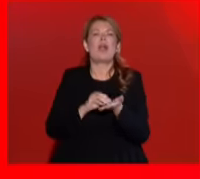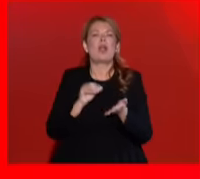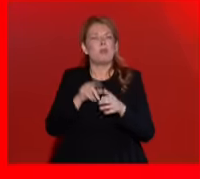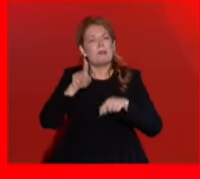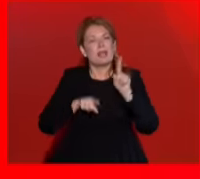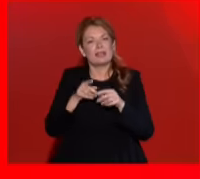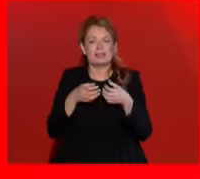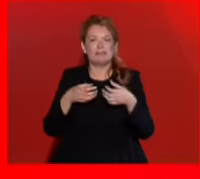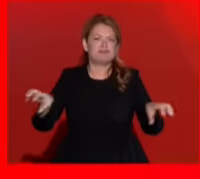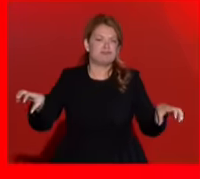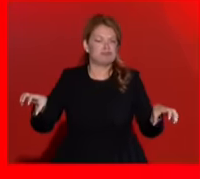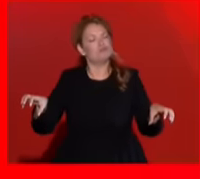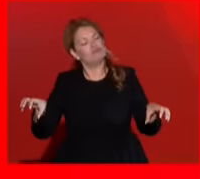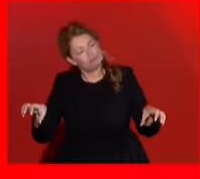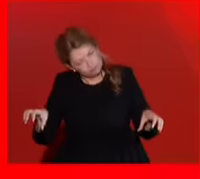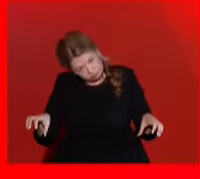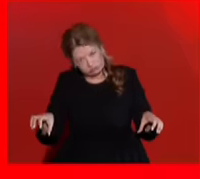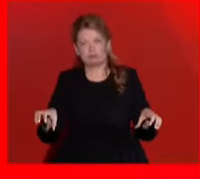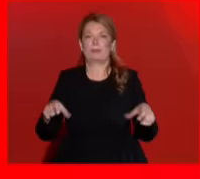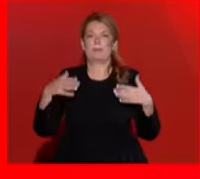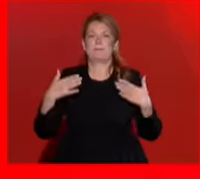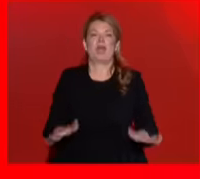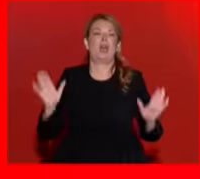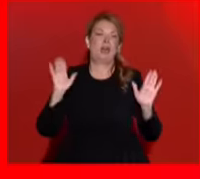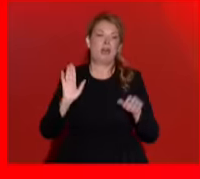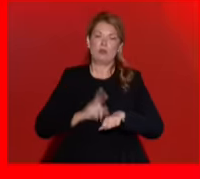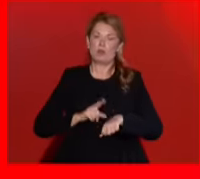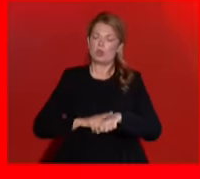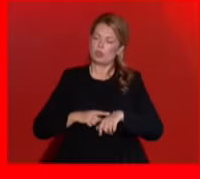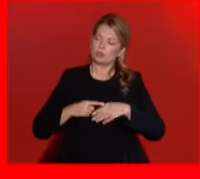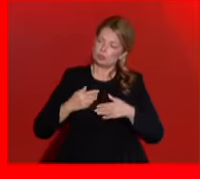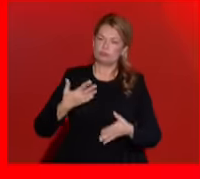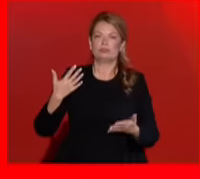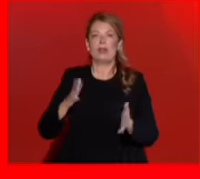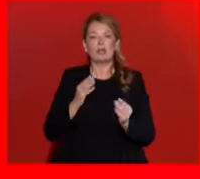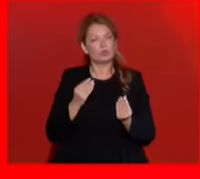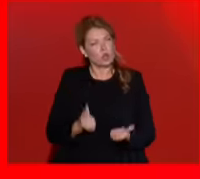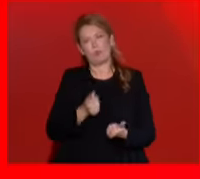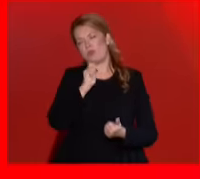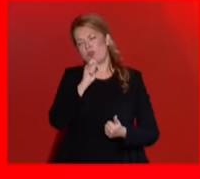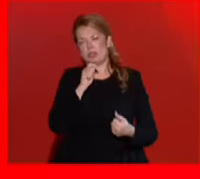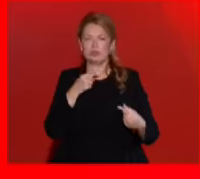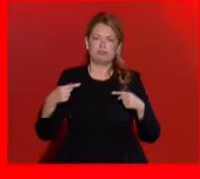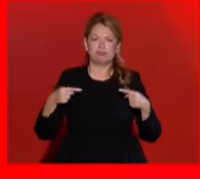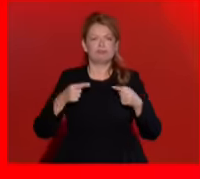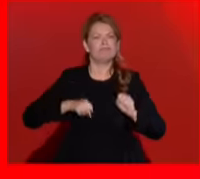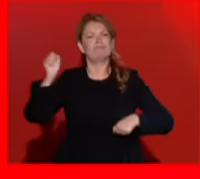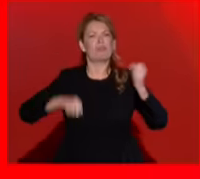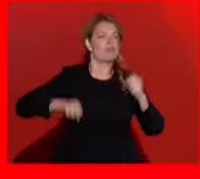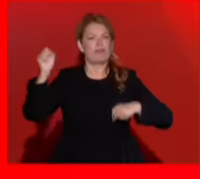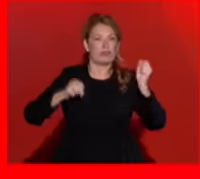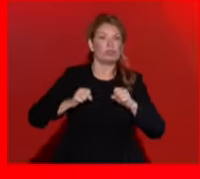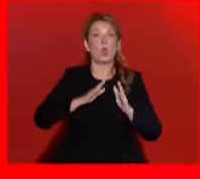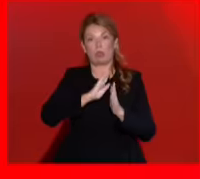μας, αυτό το αποφασίζαμε με τρόπο πολιτικό και όχι δια της δικαστικής